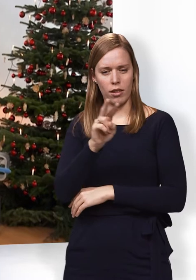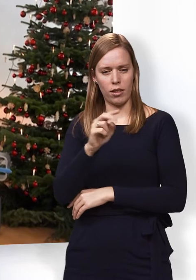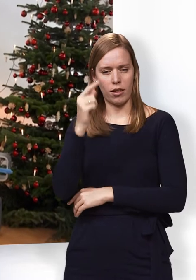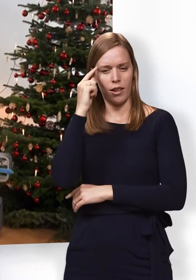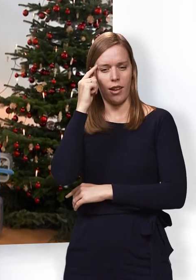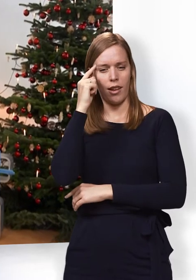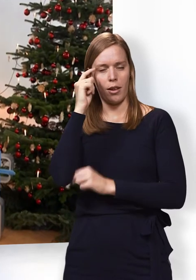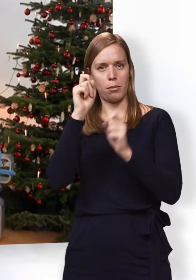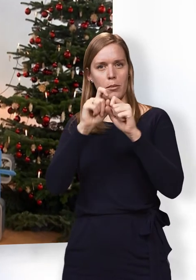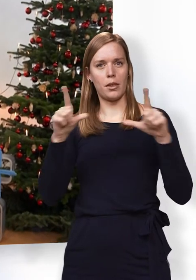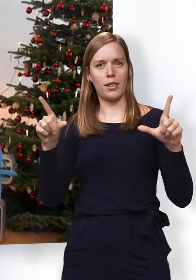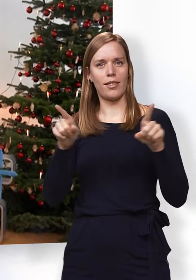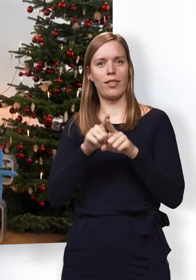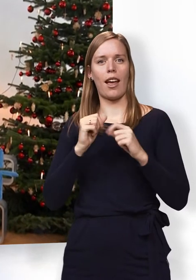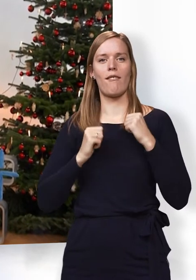Wanderkarte.